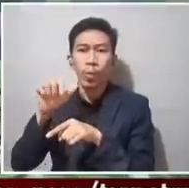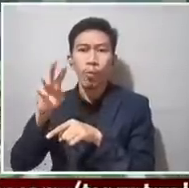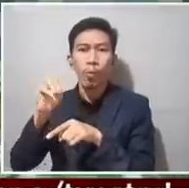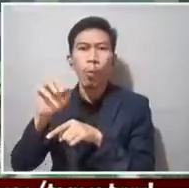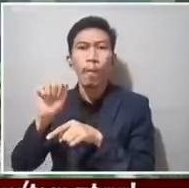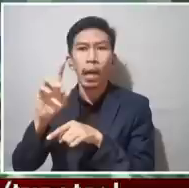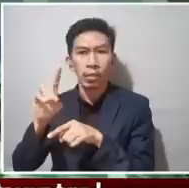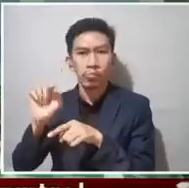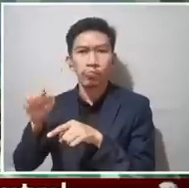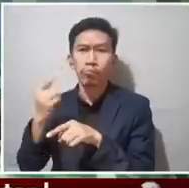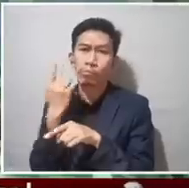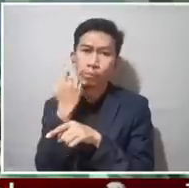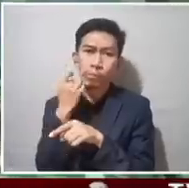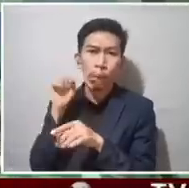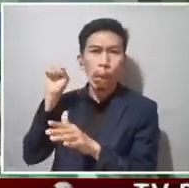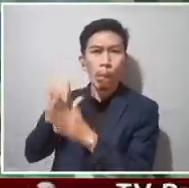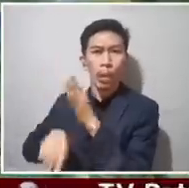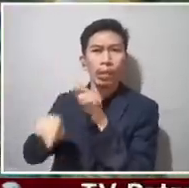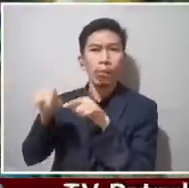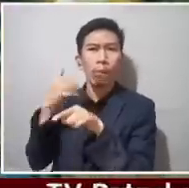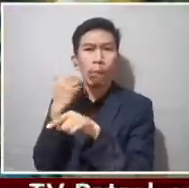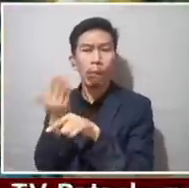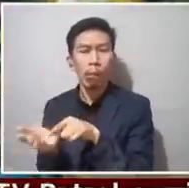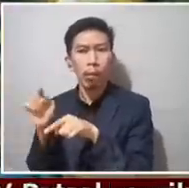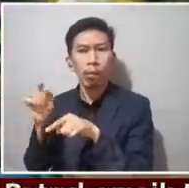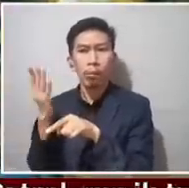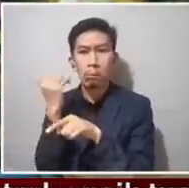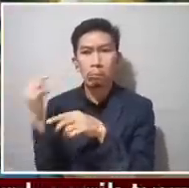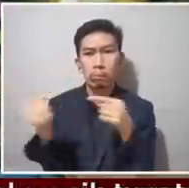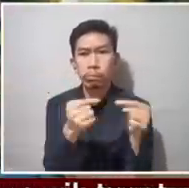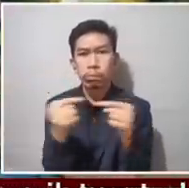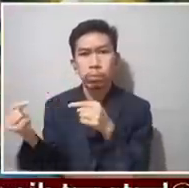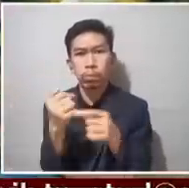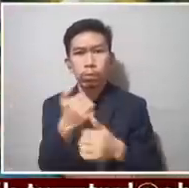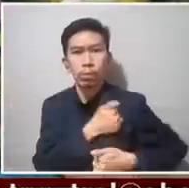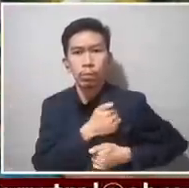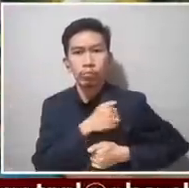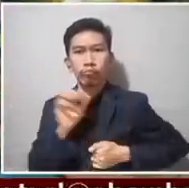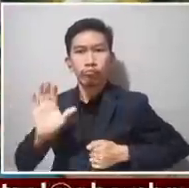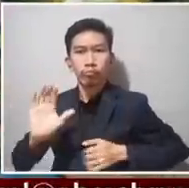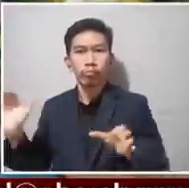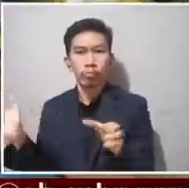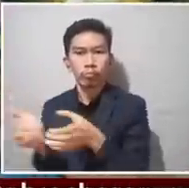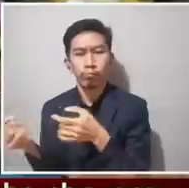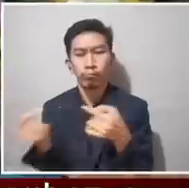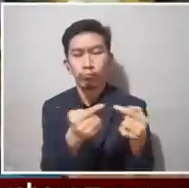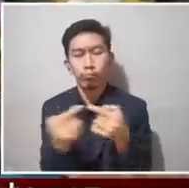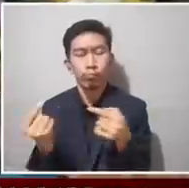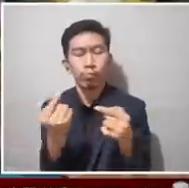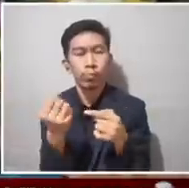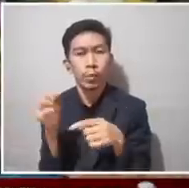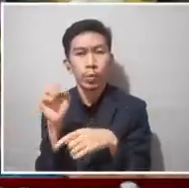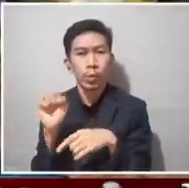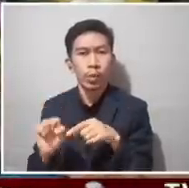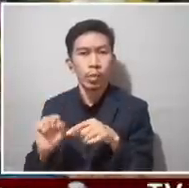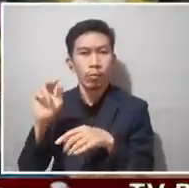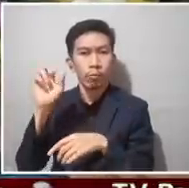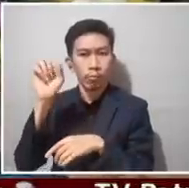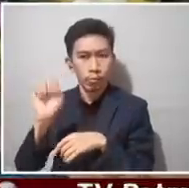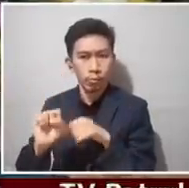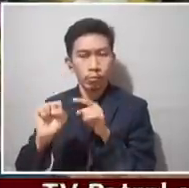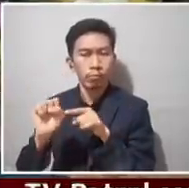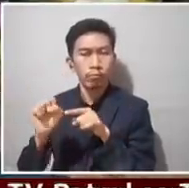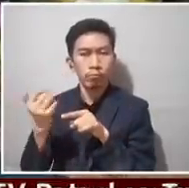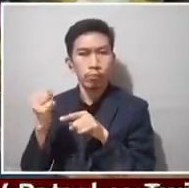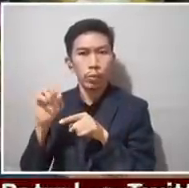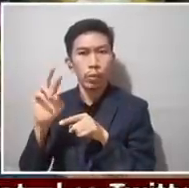napatay na magkasagupaan ang mga NPA sa San Isidro Marihatag, Surigao del Sur at ang 3rd Special Forces Arrowhead